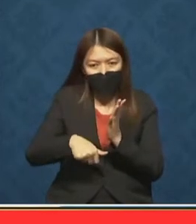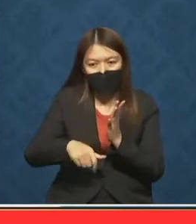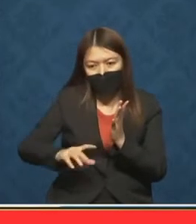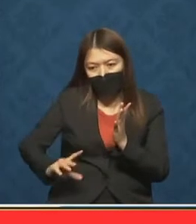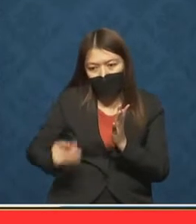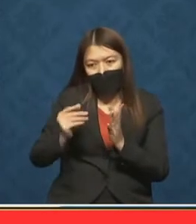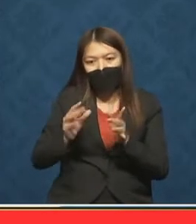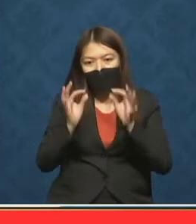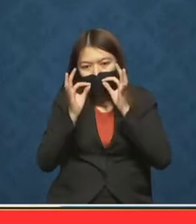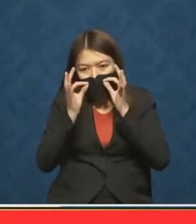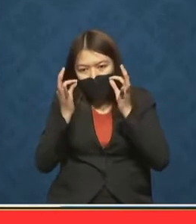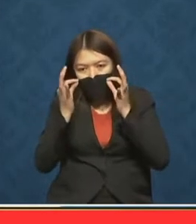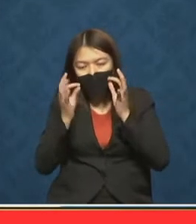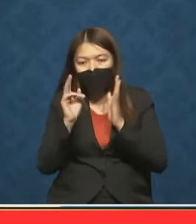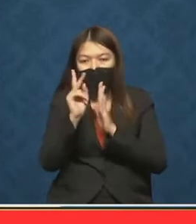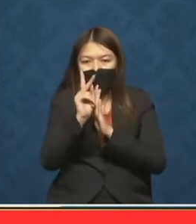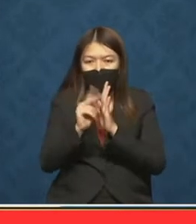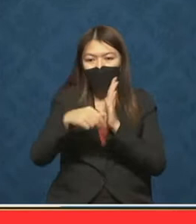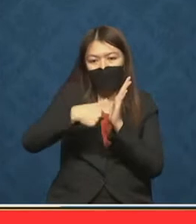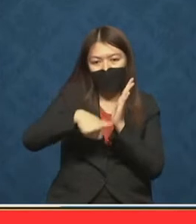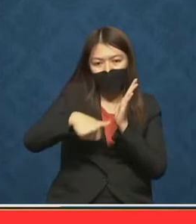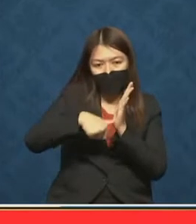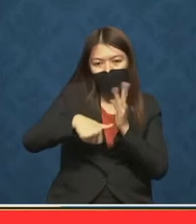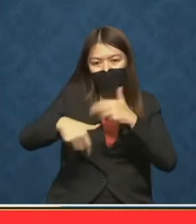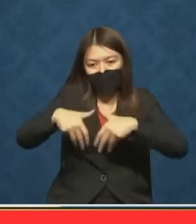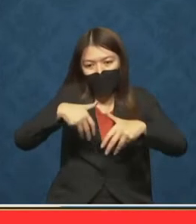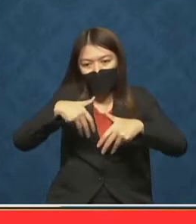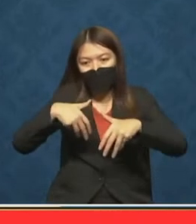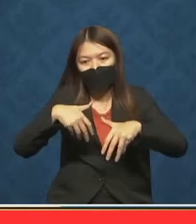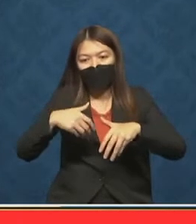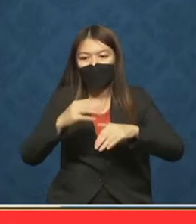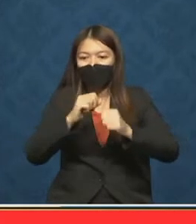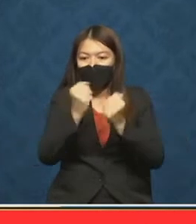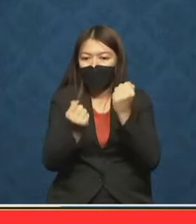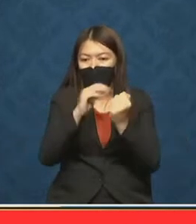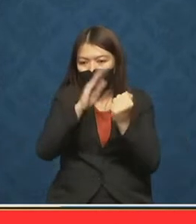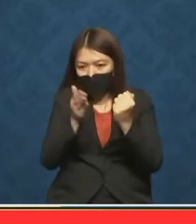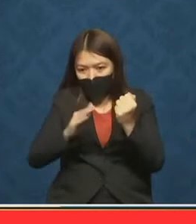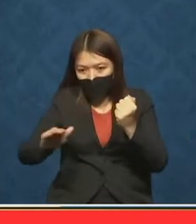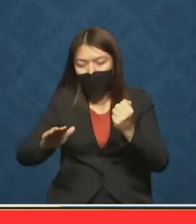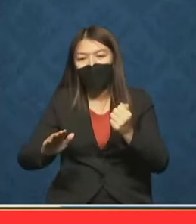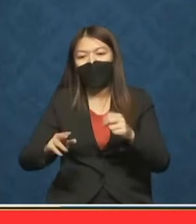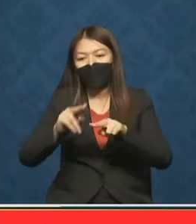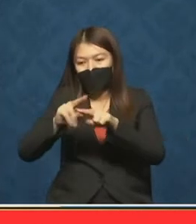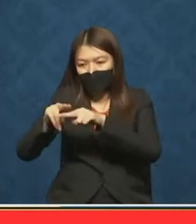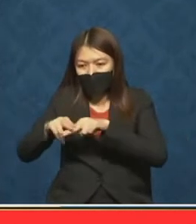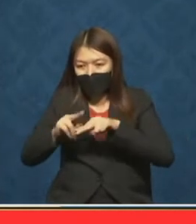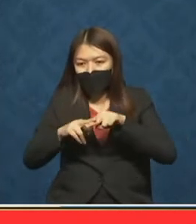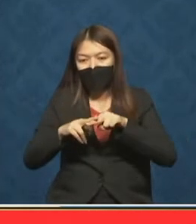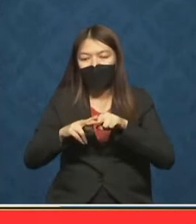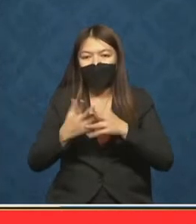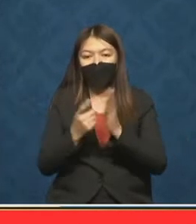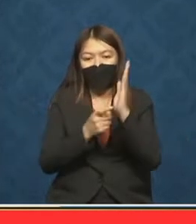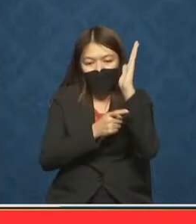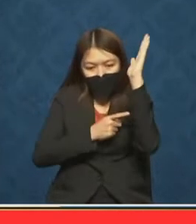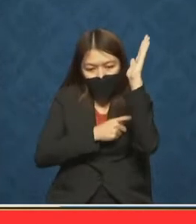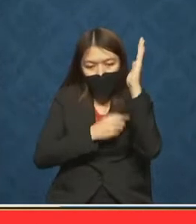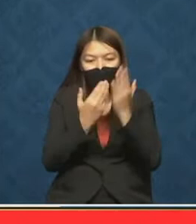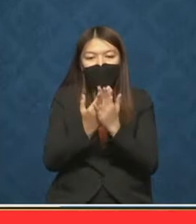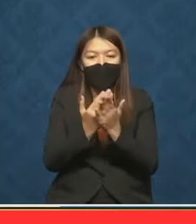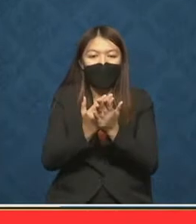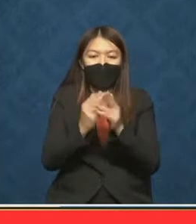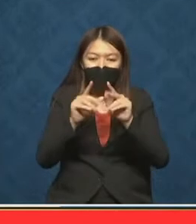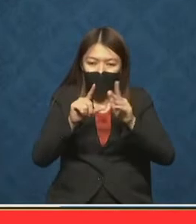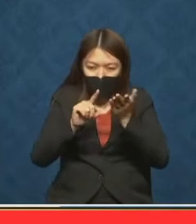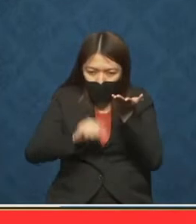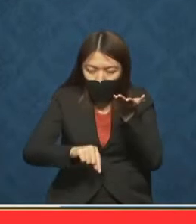างออกกฎหมายเก็บพรสีกัพนประชาชนที่นั่งท้ายลดกระบะบ้าง swojąคายังพลาตกต่ำผลเอกประยุ